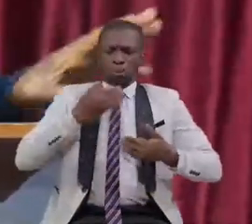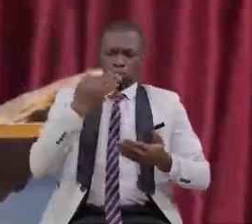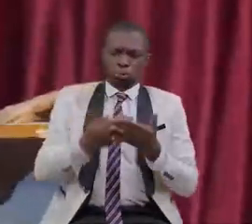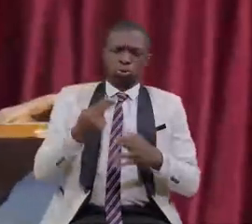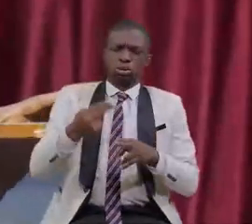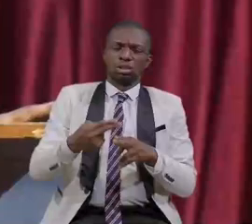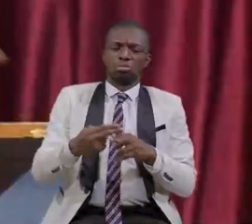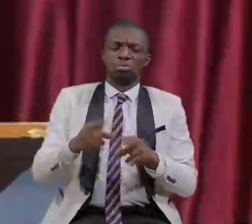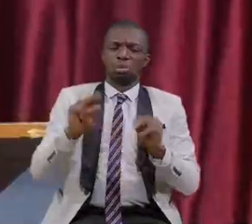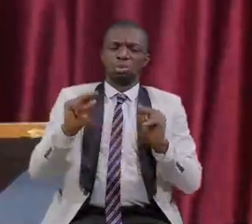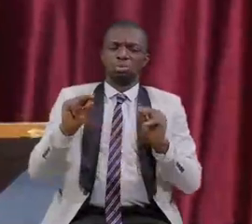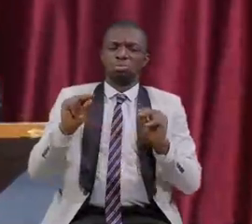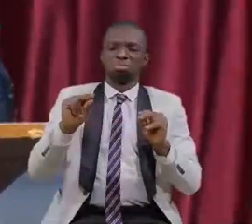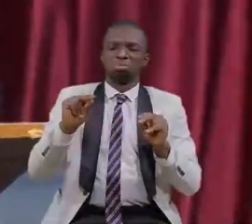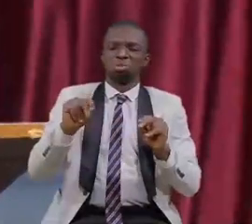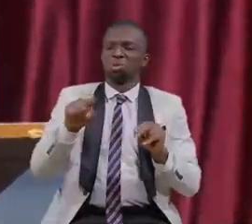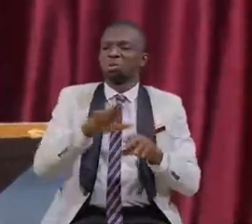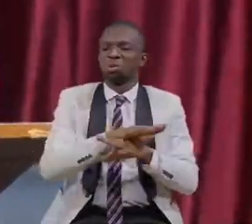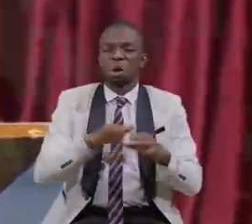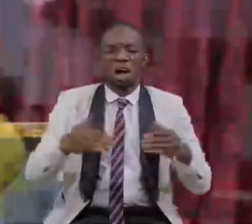L'homme est né dans le péché.